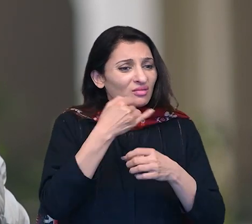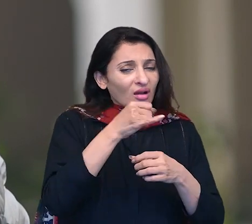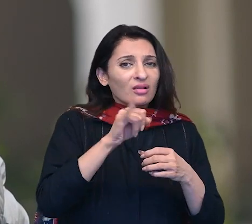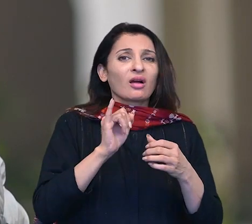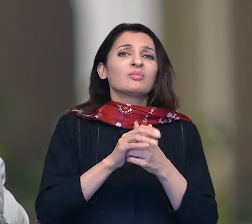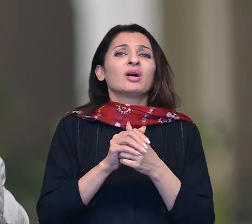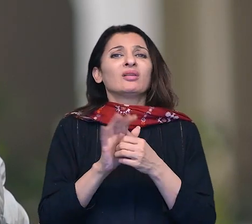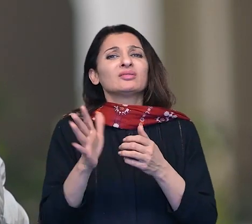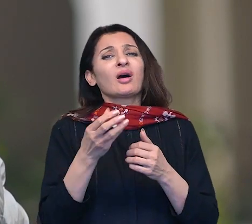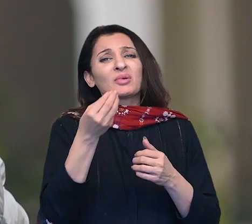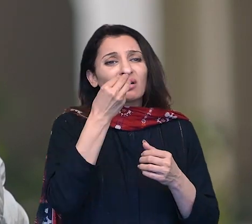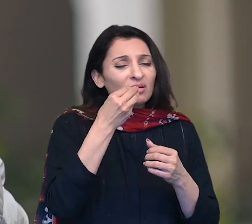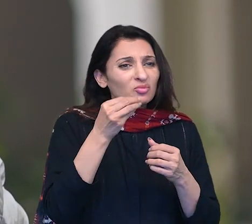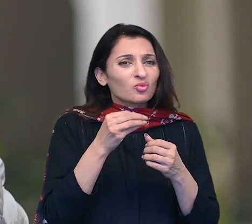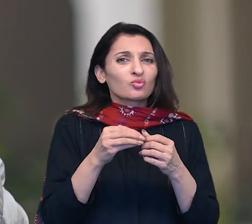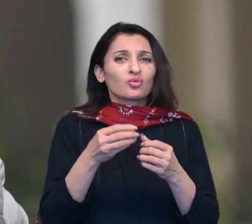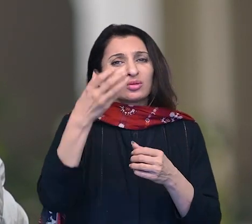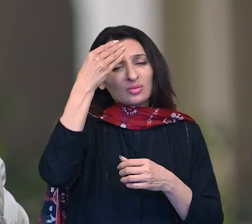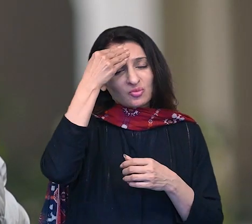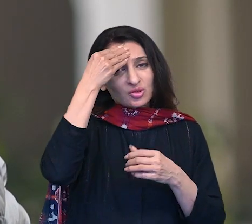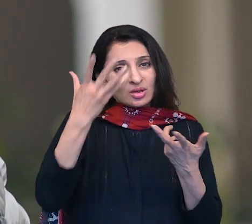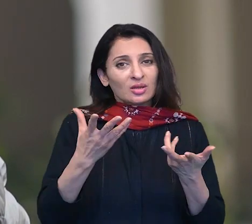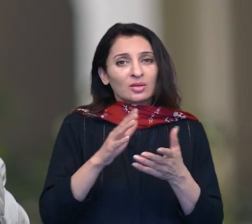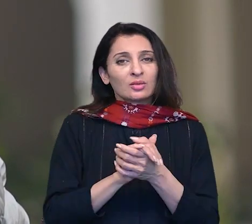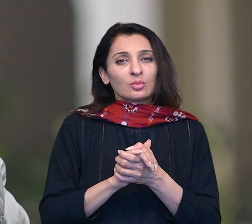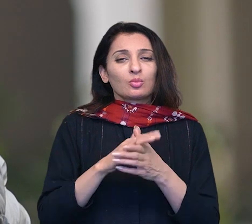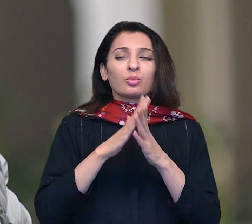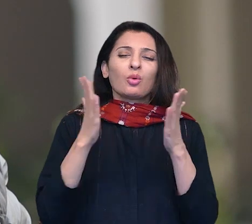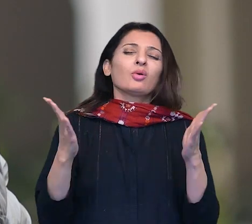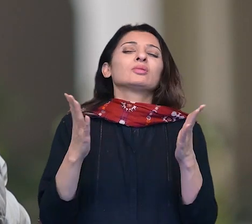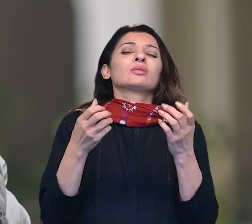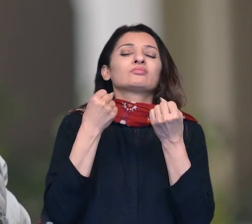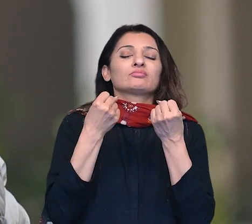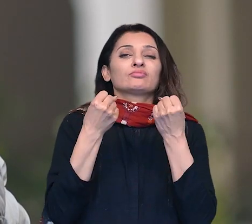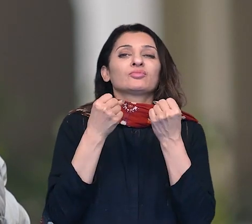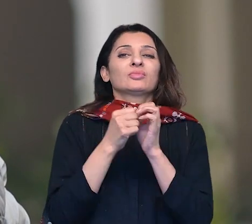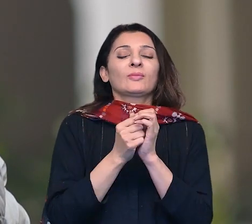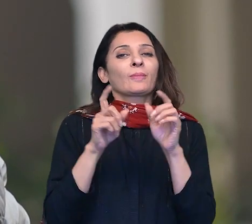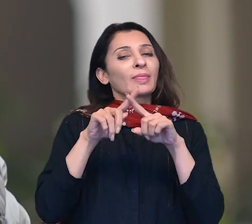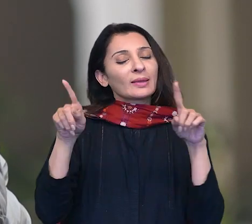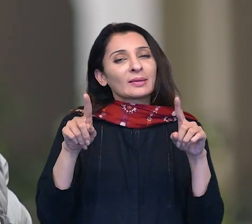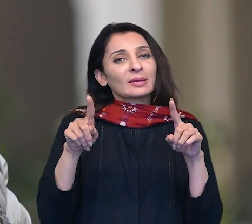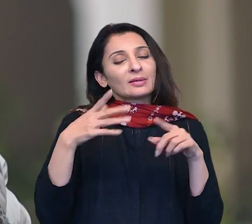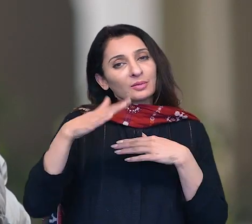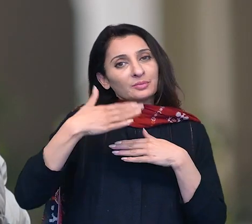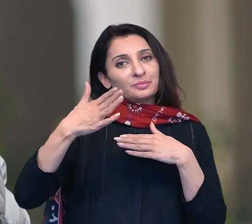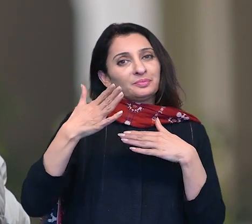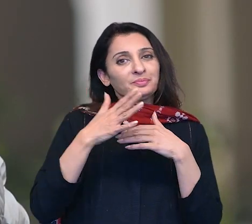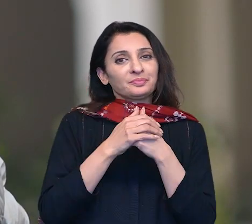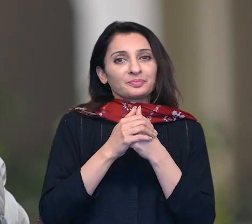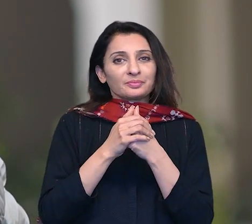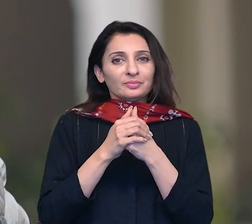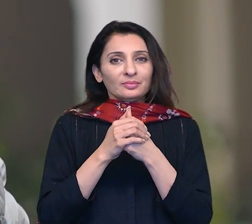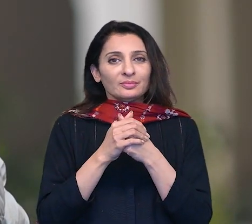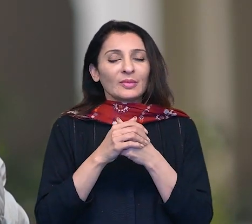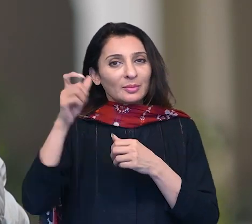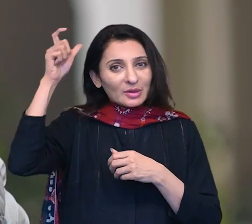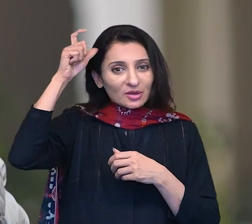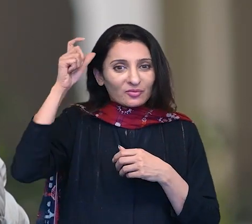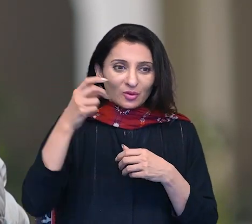कभी कोई जानवर बीमार हो रहा है, कुछ ये मशीन में मसला आ रहा है, कोई फीडिंग में मसला आ